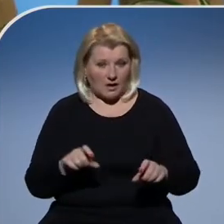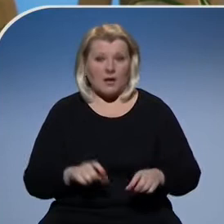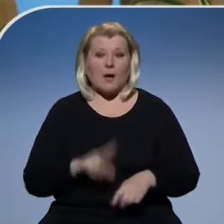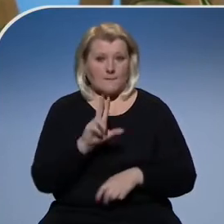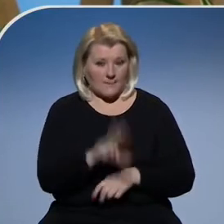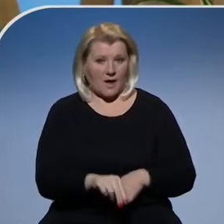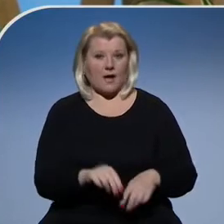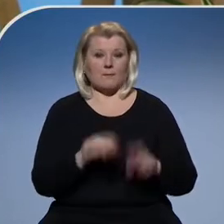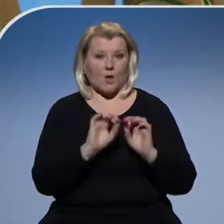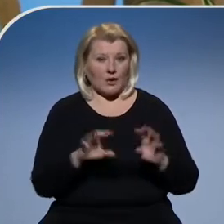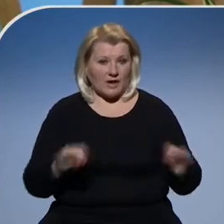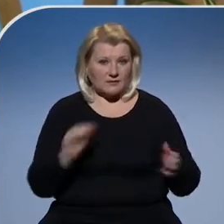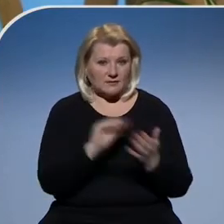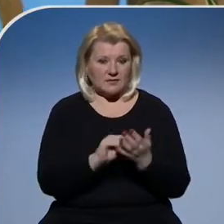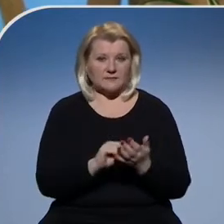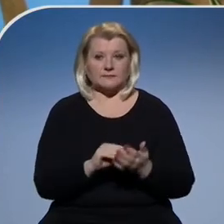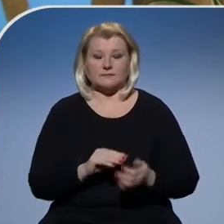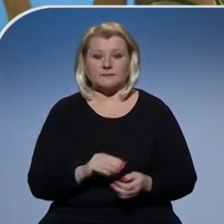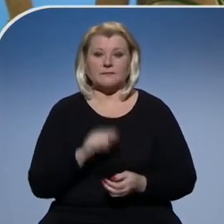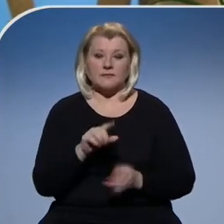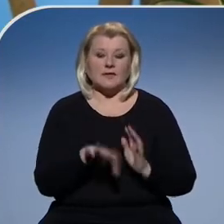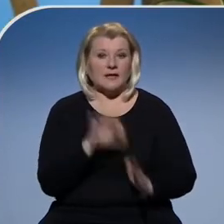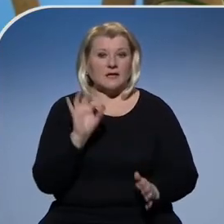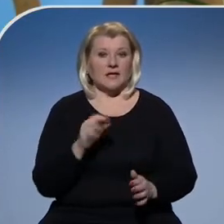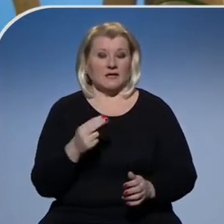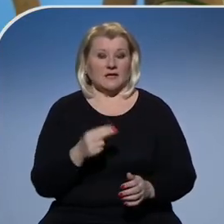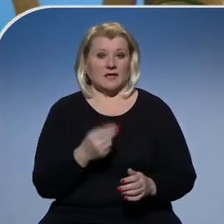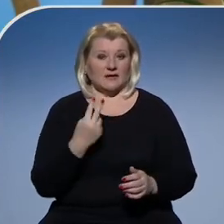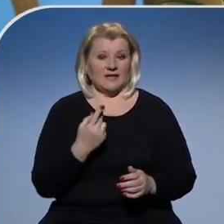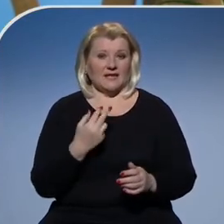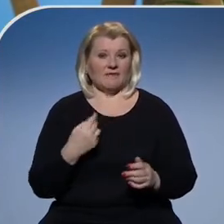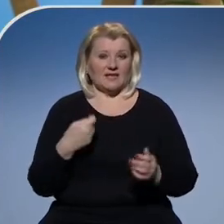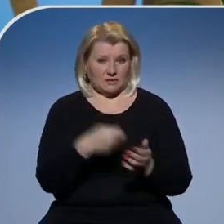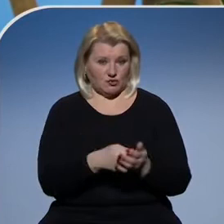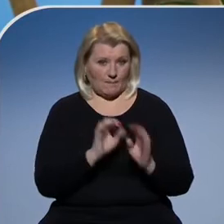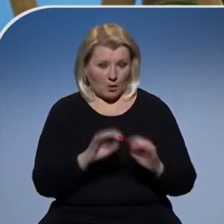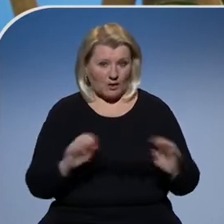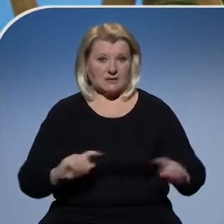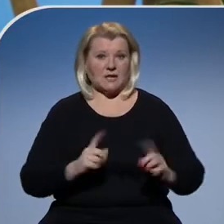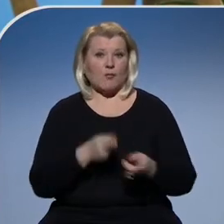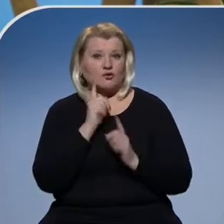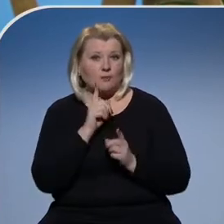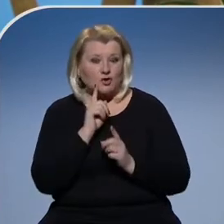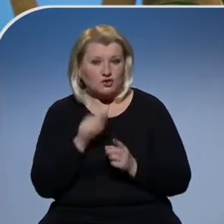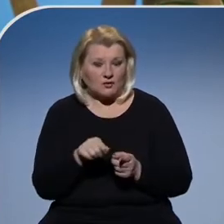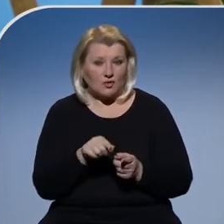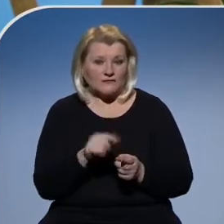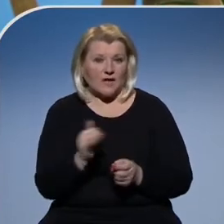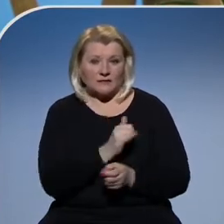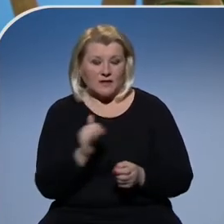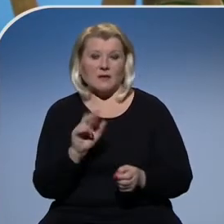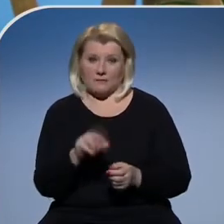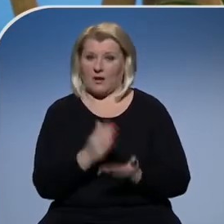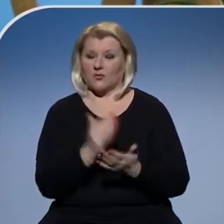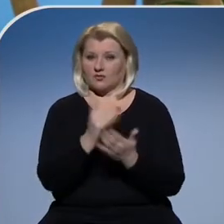je tam nalézt a zjistíte, jestli je to jenom zprostředkovatel nebo investiční poradce. Já si myslím, že jinak